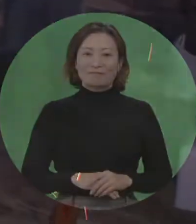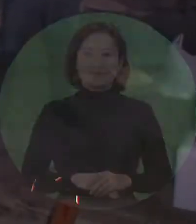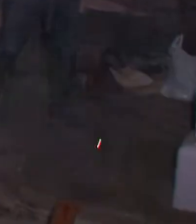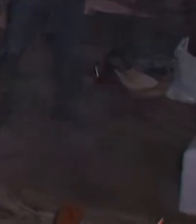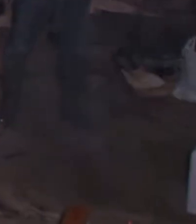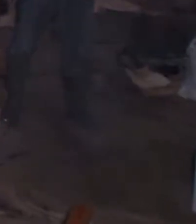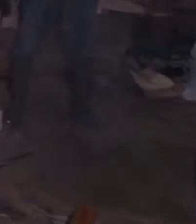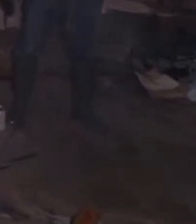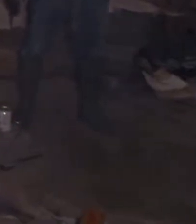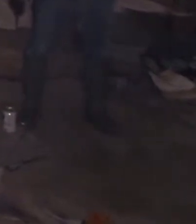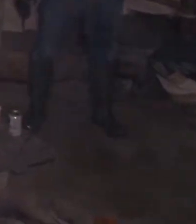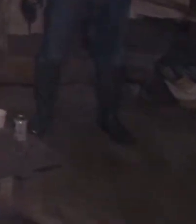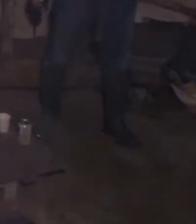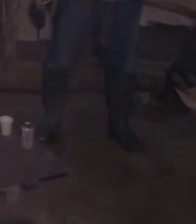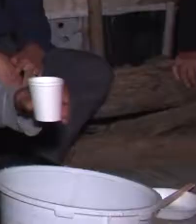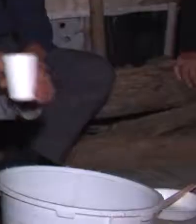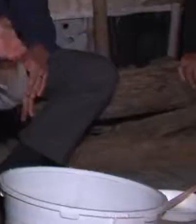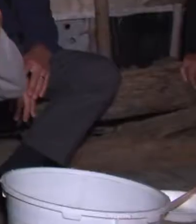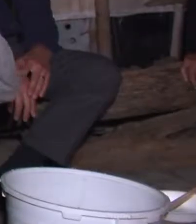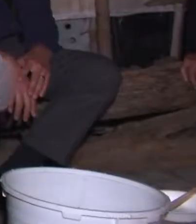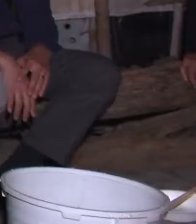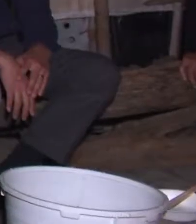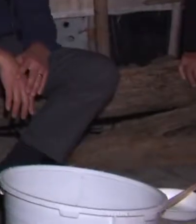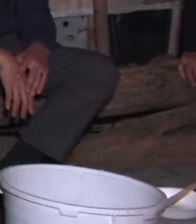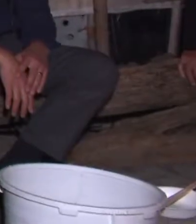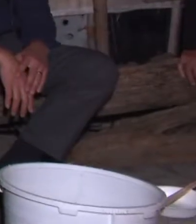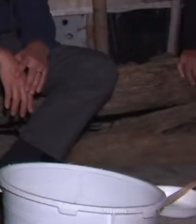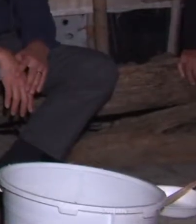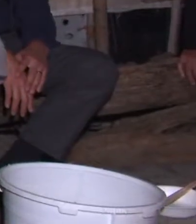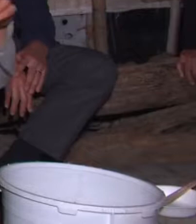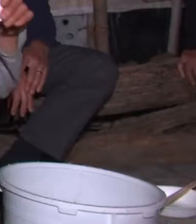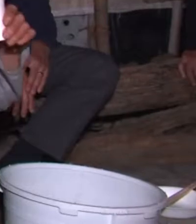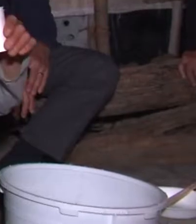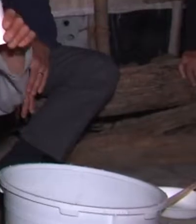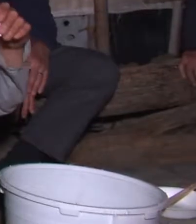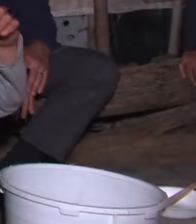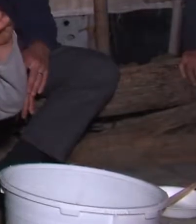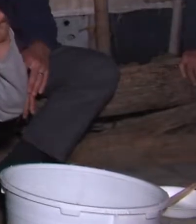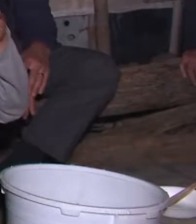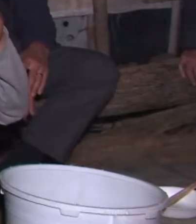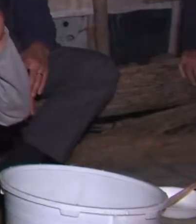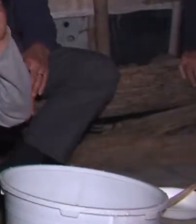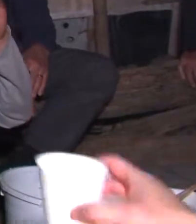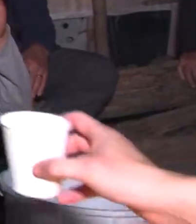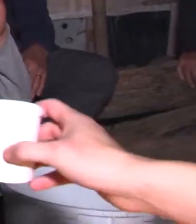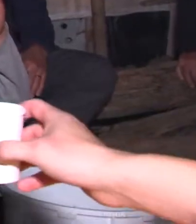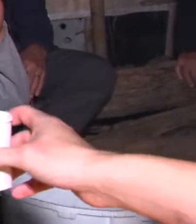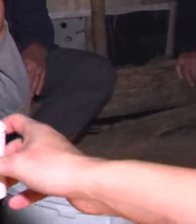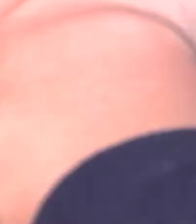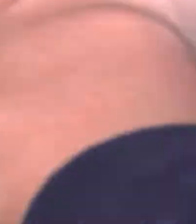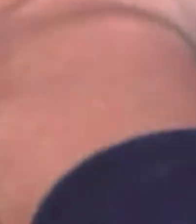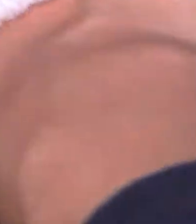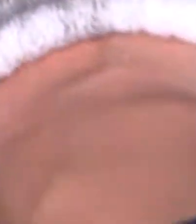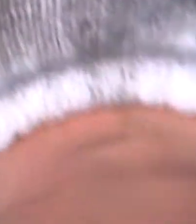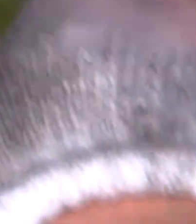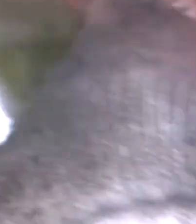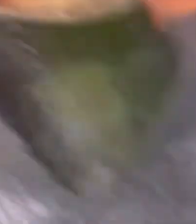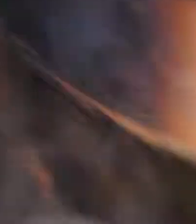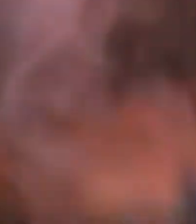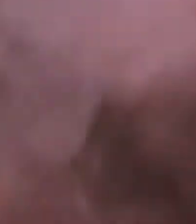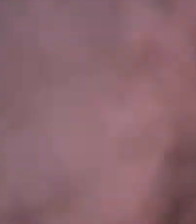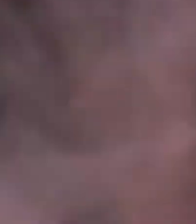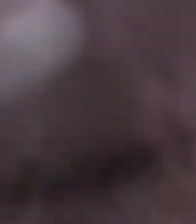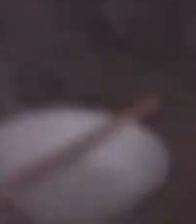あんた用に一気に押される な。乾杯。乾杯。お疲れ様です。はい。お疲れ様です。